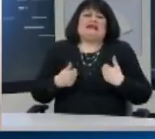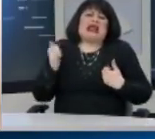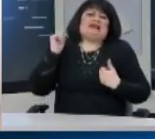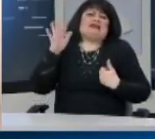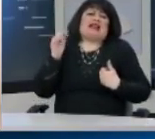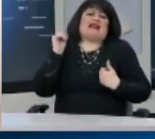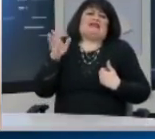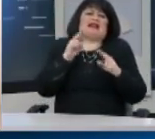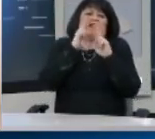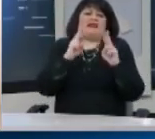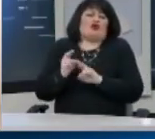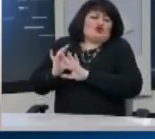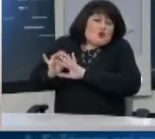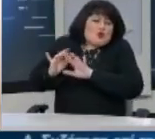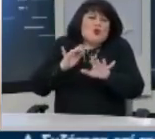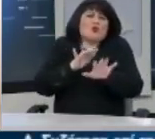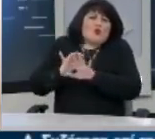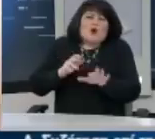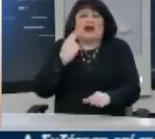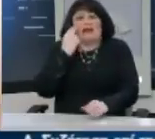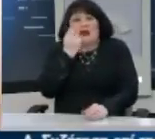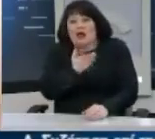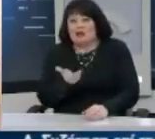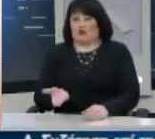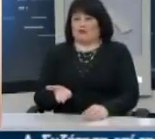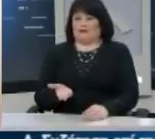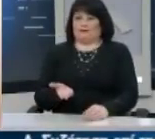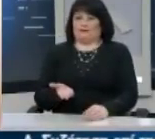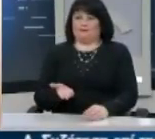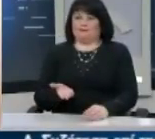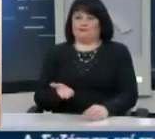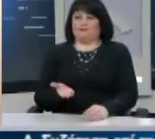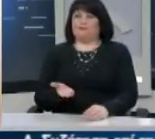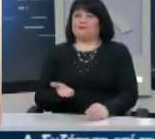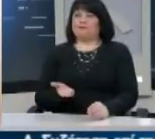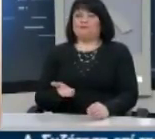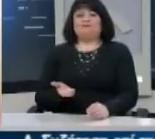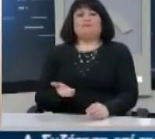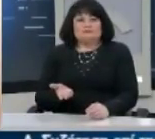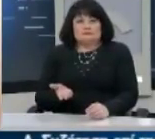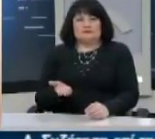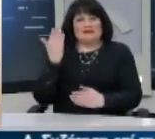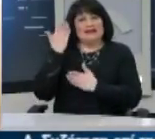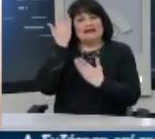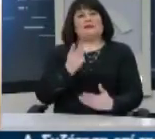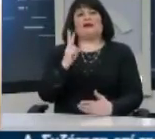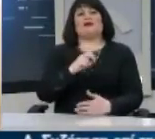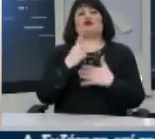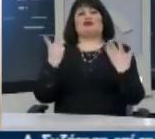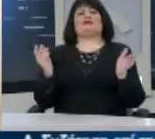ξένοι διεθνοποιημένο για να στην τιμή στην τιμή των